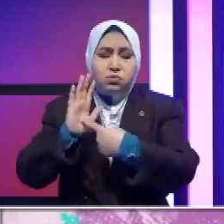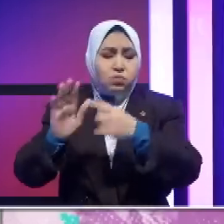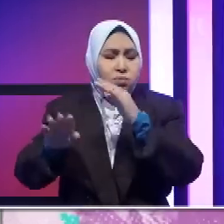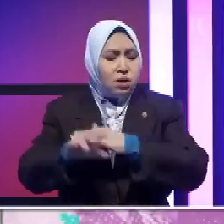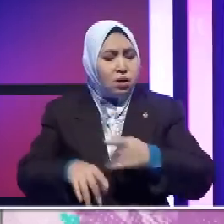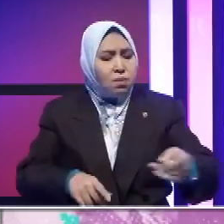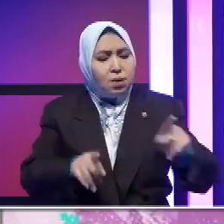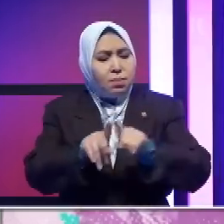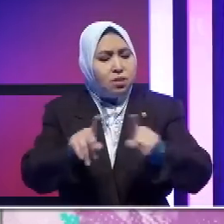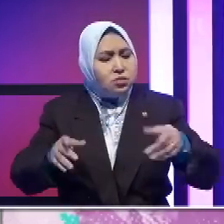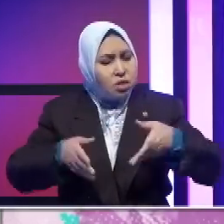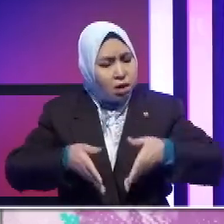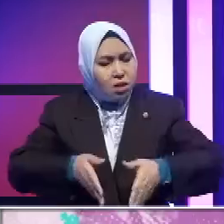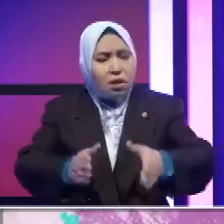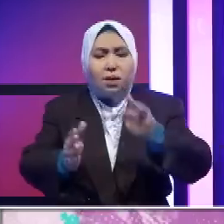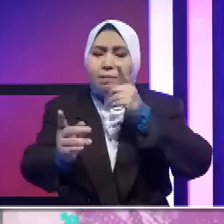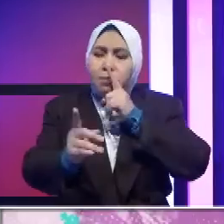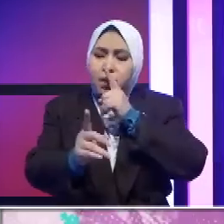الرشاد